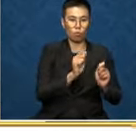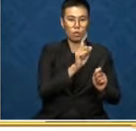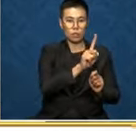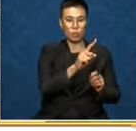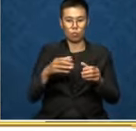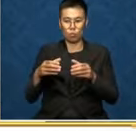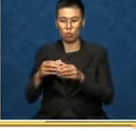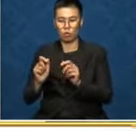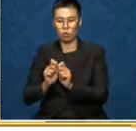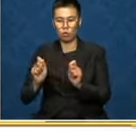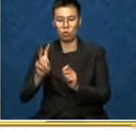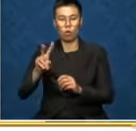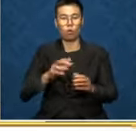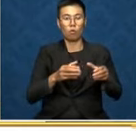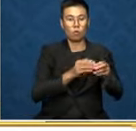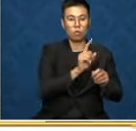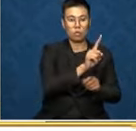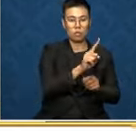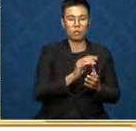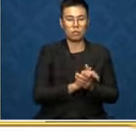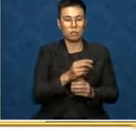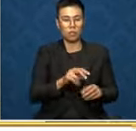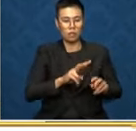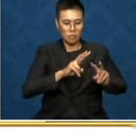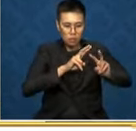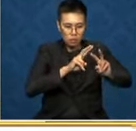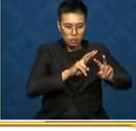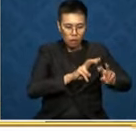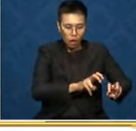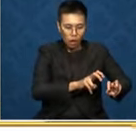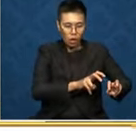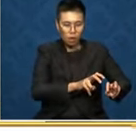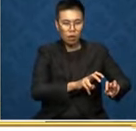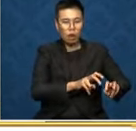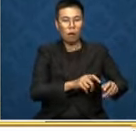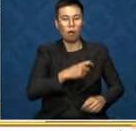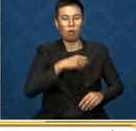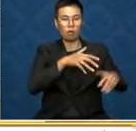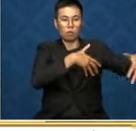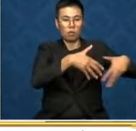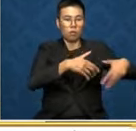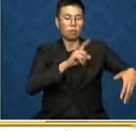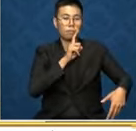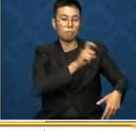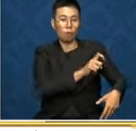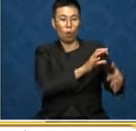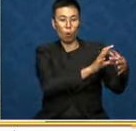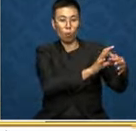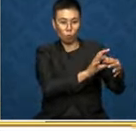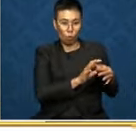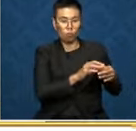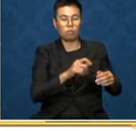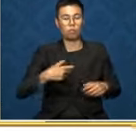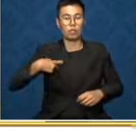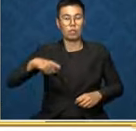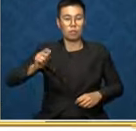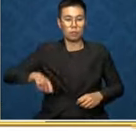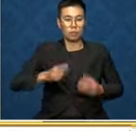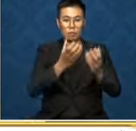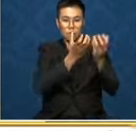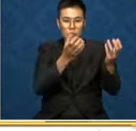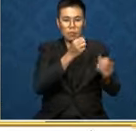1คือคณะอนุกรรมการศึกษาแนวทางการทำประชามติให้สอดคล้องกับคำวินิจฉัยของศาลรัฐธรรมนูญและกำหนดว่าต้องทำประชามติ 2